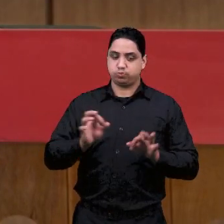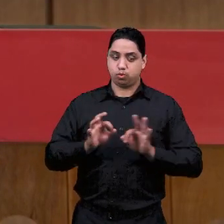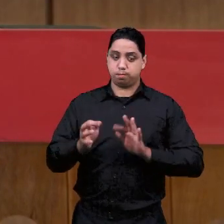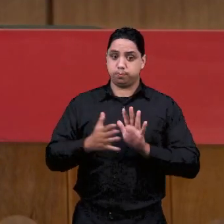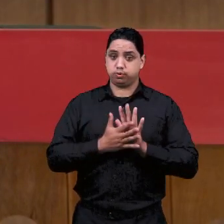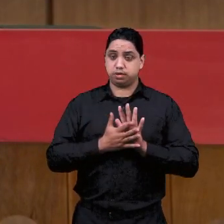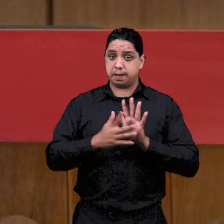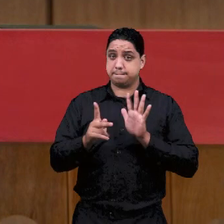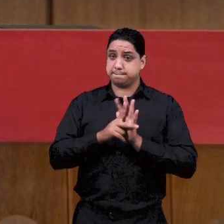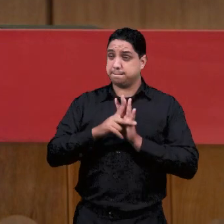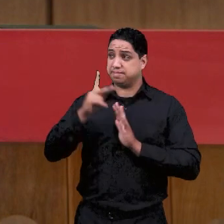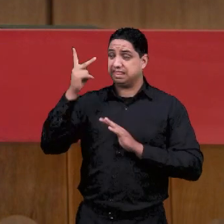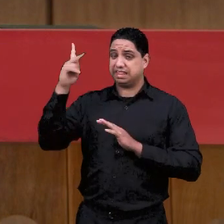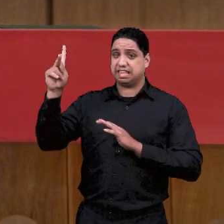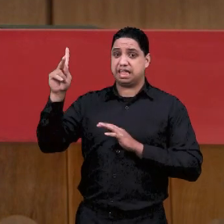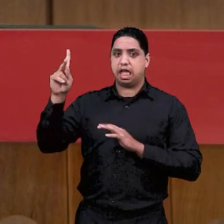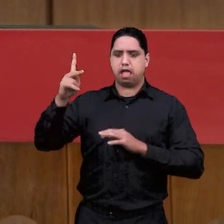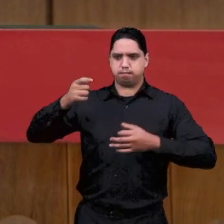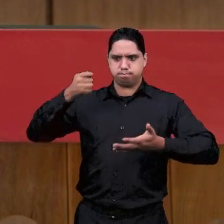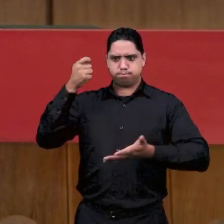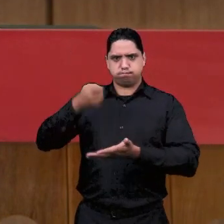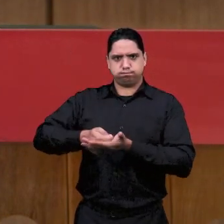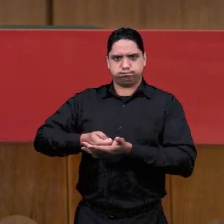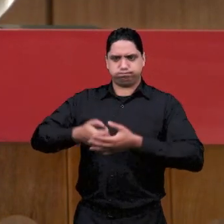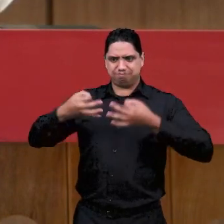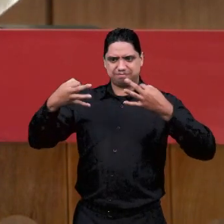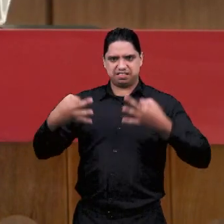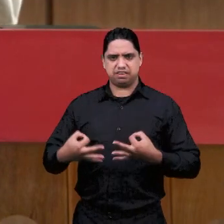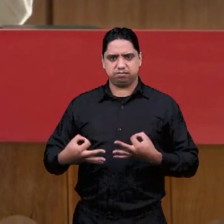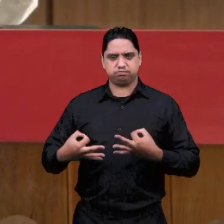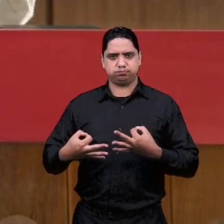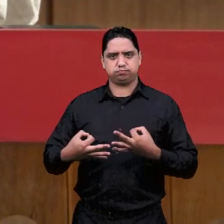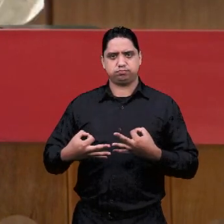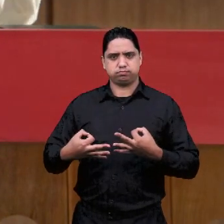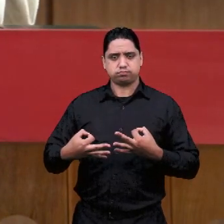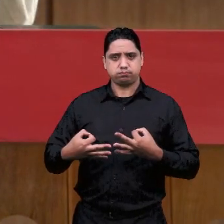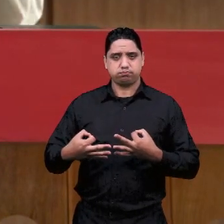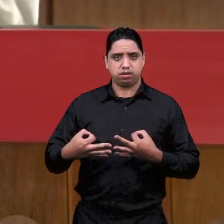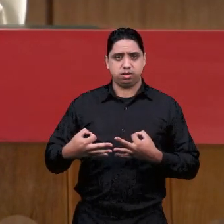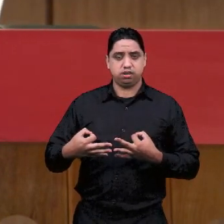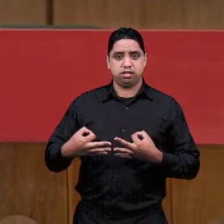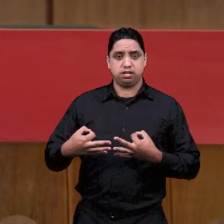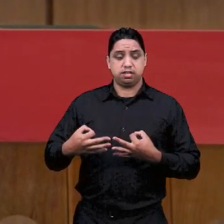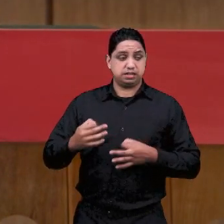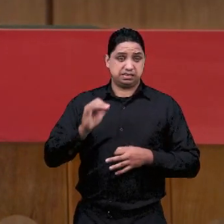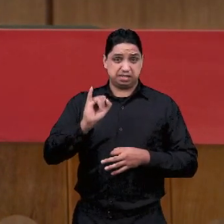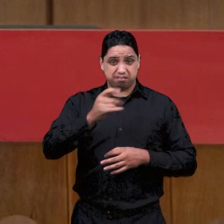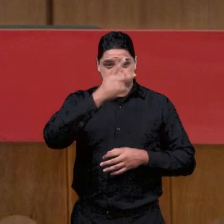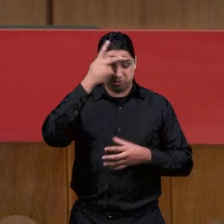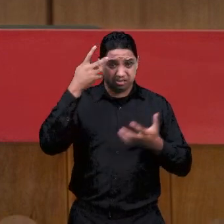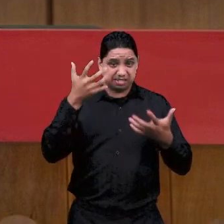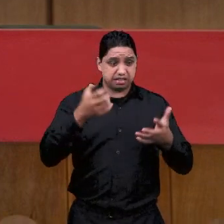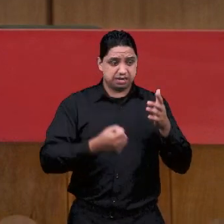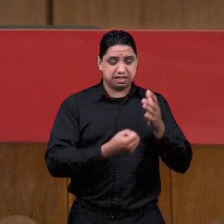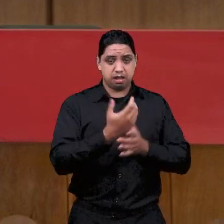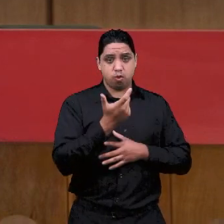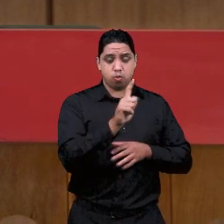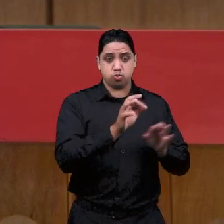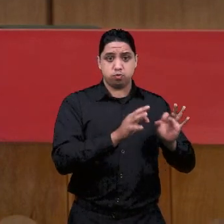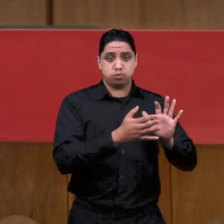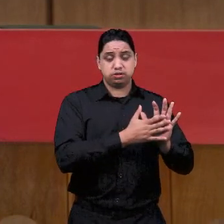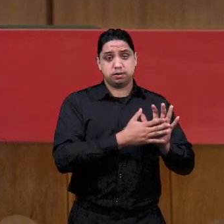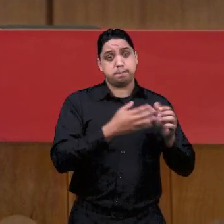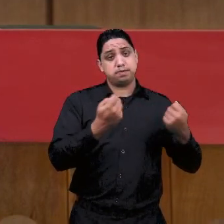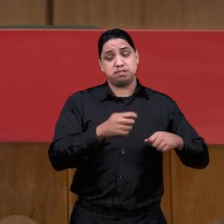est défini. Et l'homme, pour faire un autre projet, il doit se lever contre le